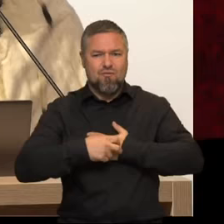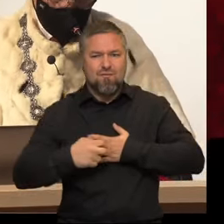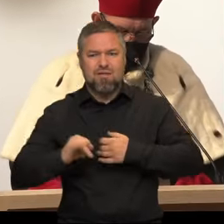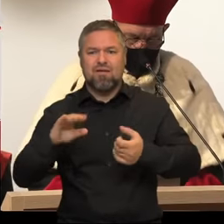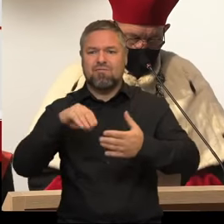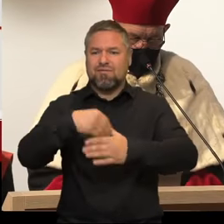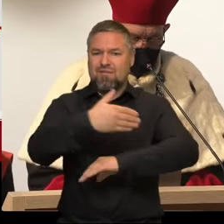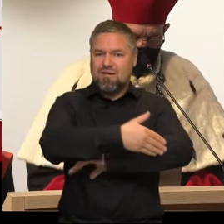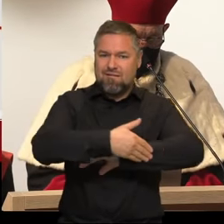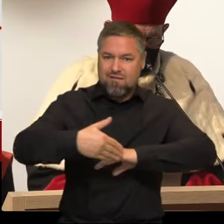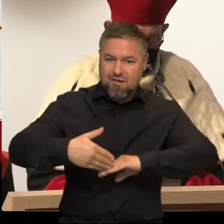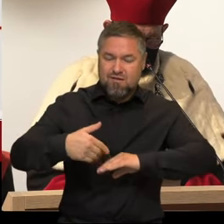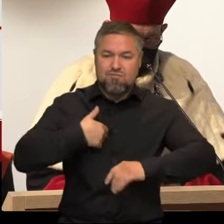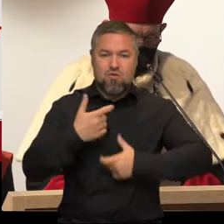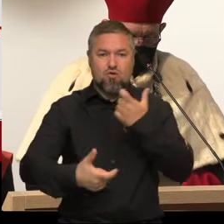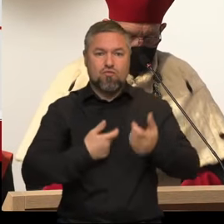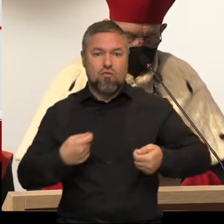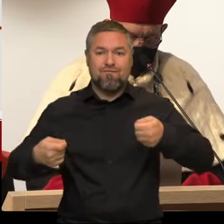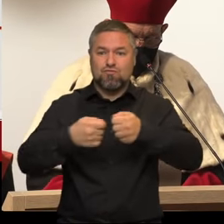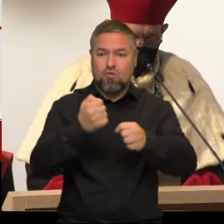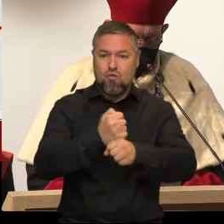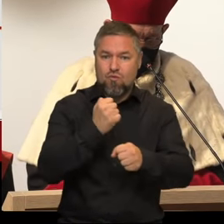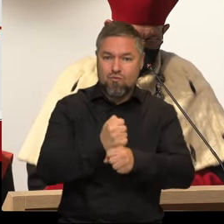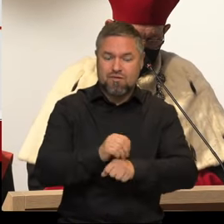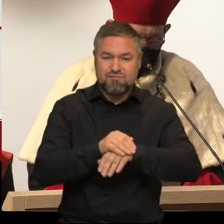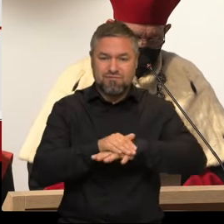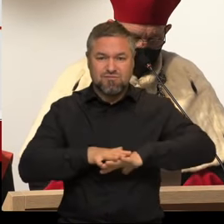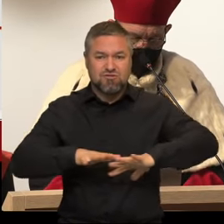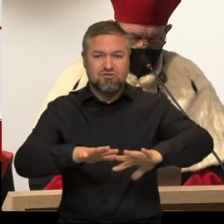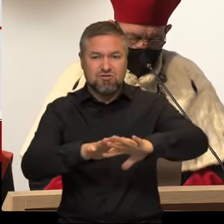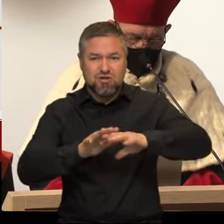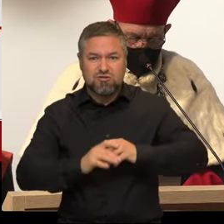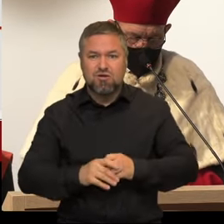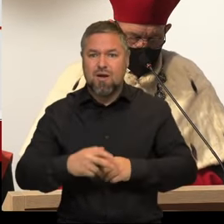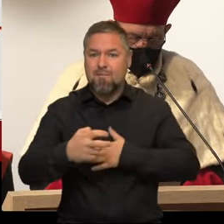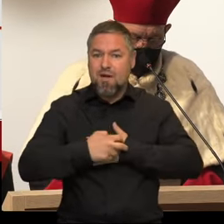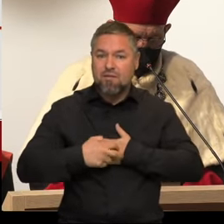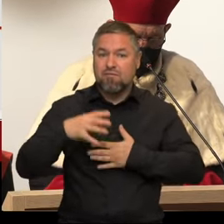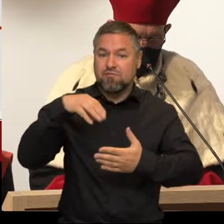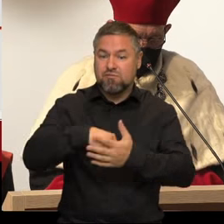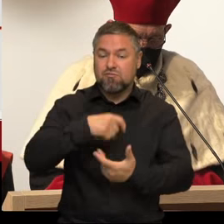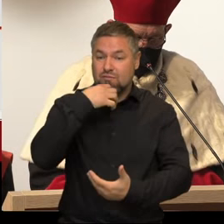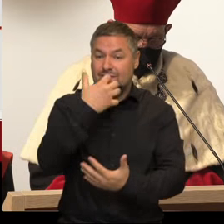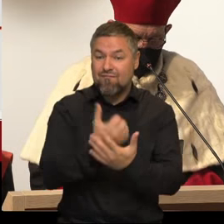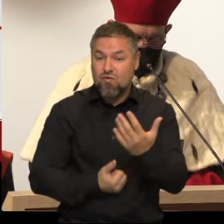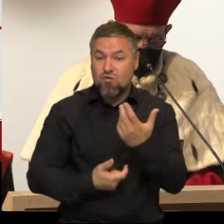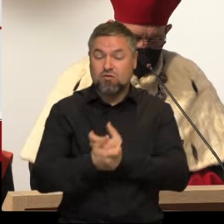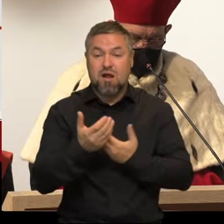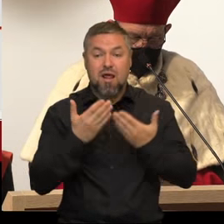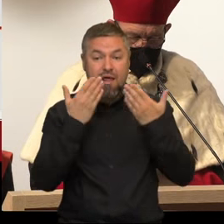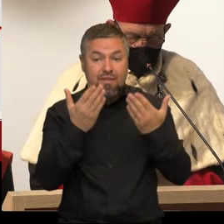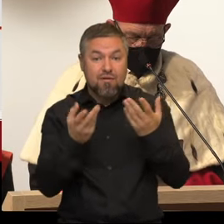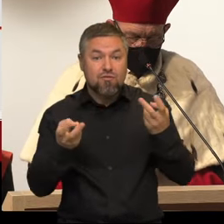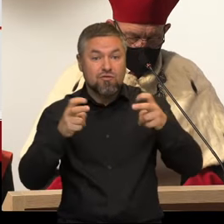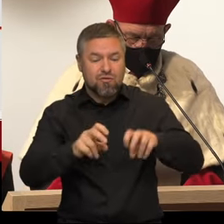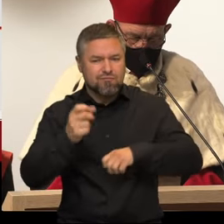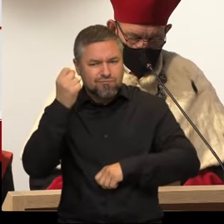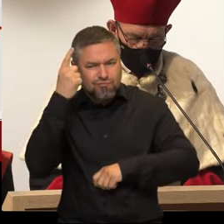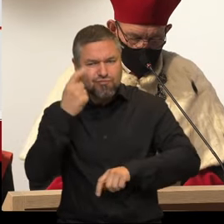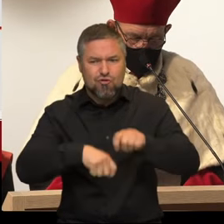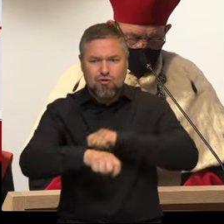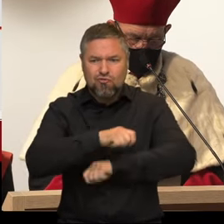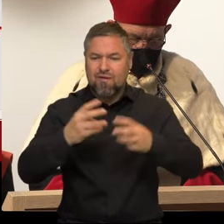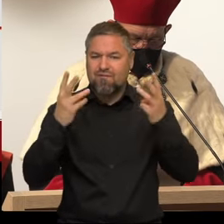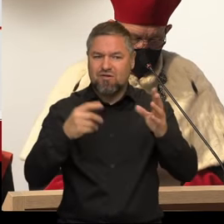granicą. Zacieśniliśmy współpracę z siecią badawczą Łukaszewicz, która zakłada wykorzystanie osiągnięć nauki do tworzenia innowacyjnych